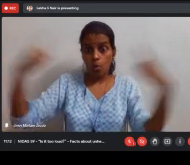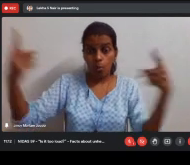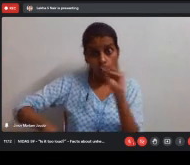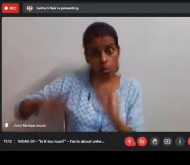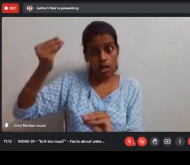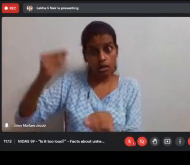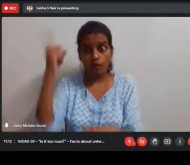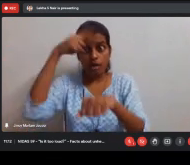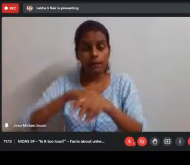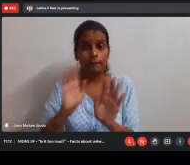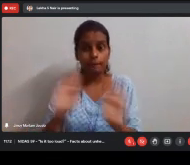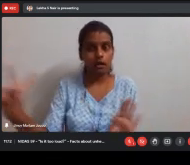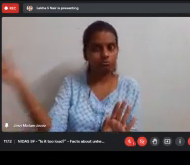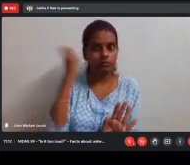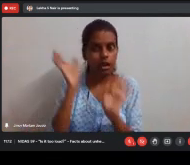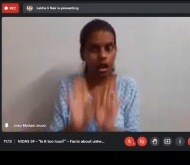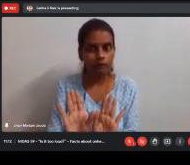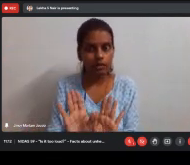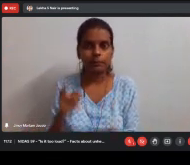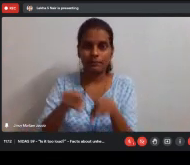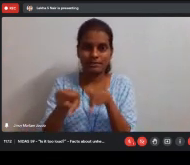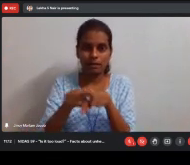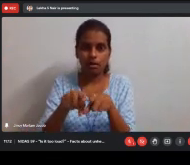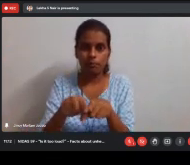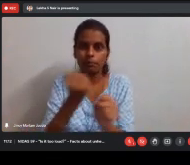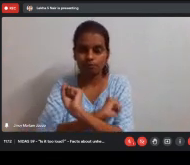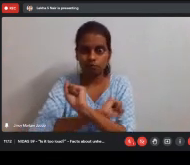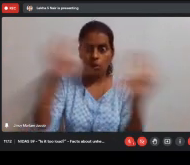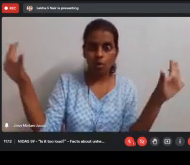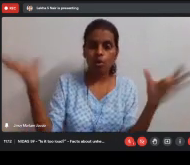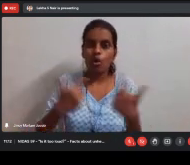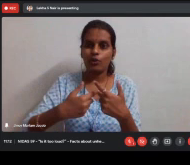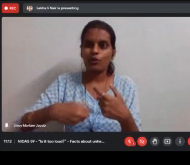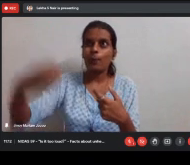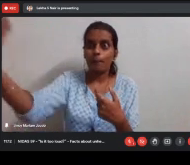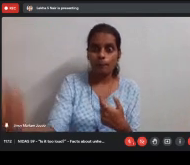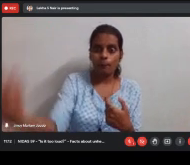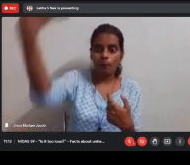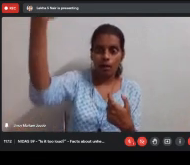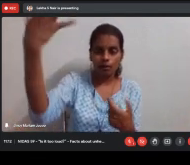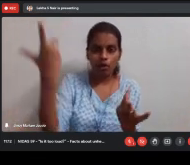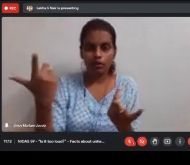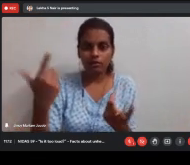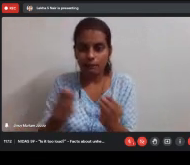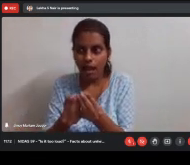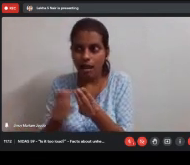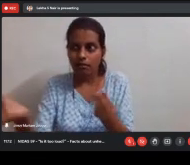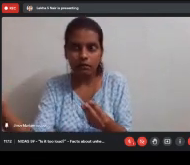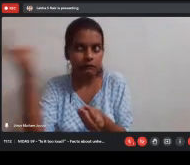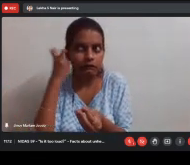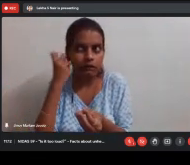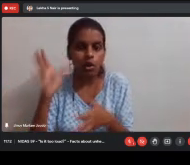ആവർത്തിച്ച് നമ്മളൊരു ശബ്ദം കേട്ടുകൊണ്ടിരിക്കുമ്പോൾ നമുക്ക് പതിയെ പതിയെ കേൾവി നഷ്ടപ്പെടുന്ന ഒരവസ്ഥ ഉണ്ടാകാം. അല്ലെങ്കിൽ